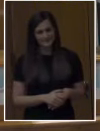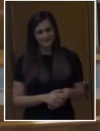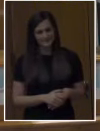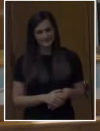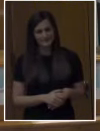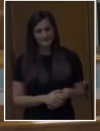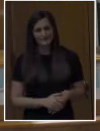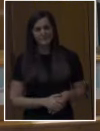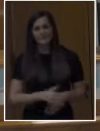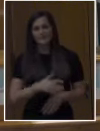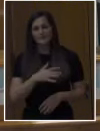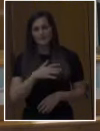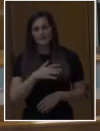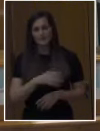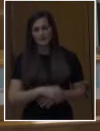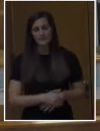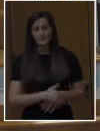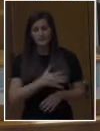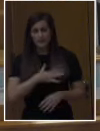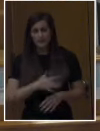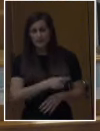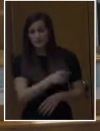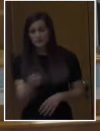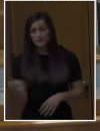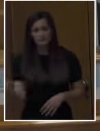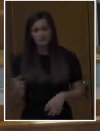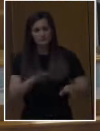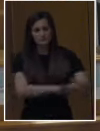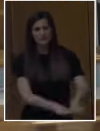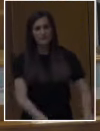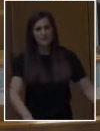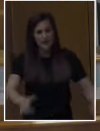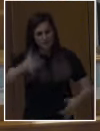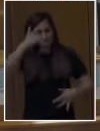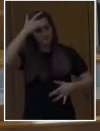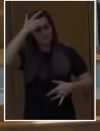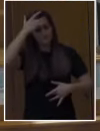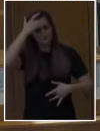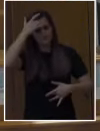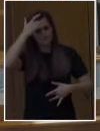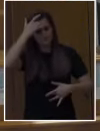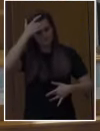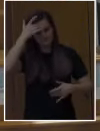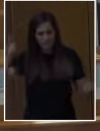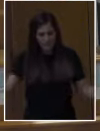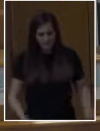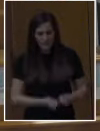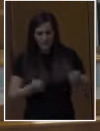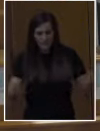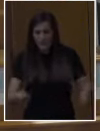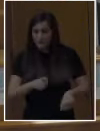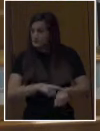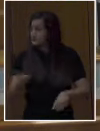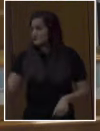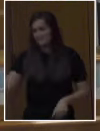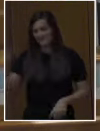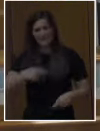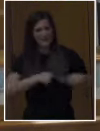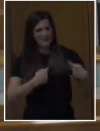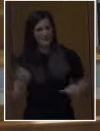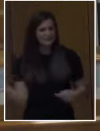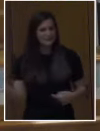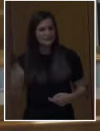πραγματικά να καταλάβουν και αυτά τα παιδιά ότι το έργο το οποίο παράγουν, γιατί είναι δικιά τους η εκδήλωση, είναι πάρα πολύ